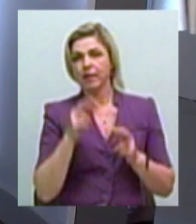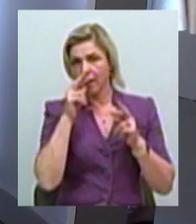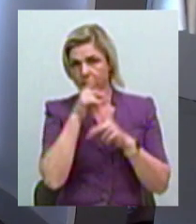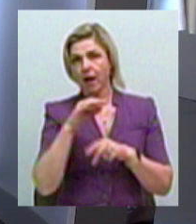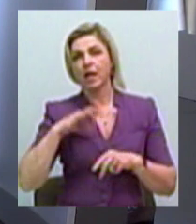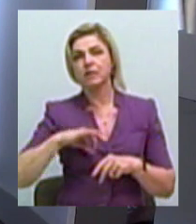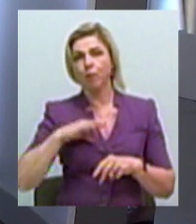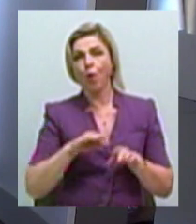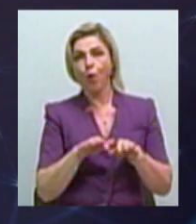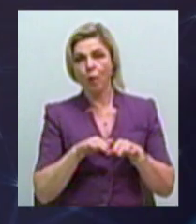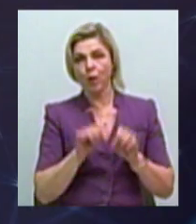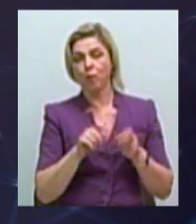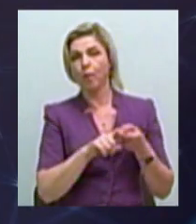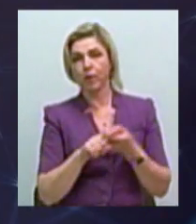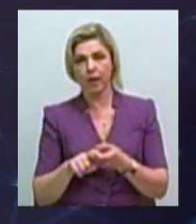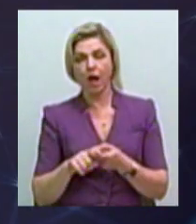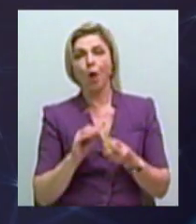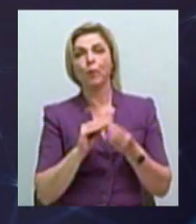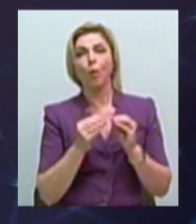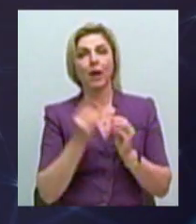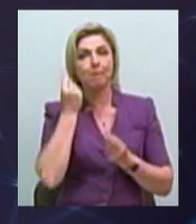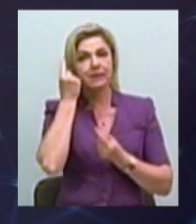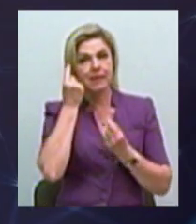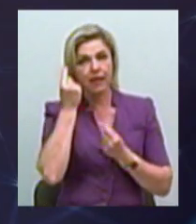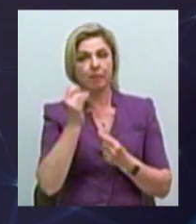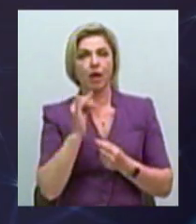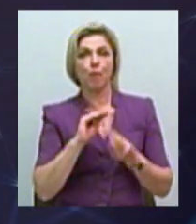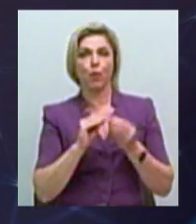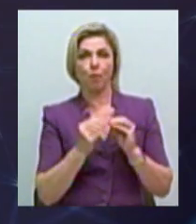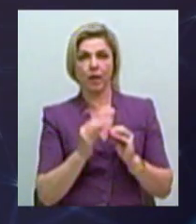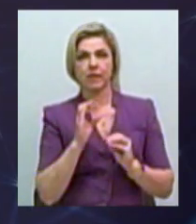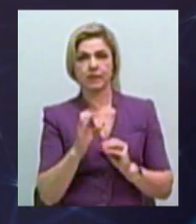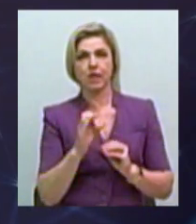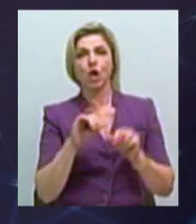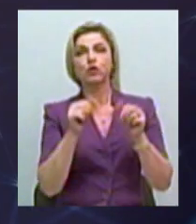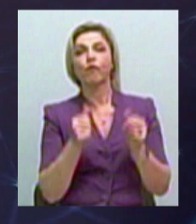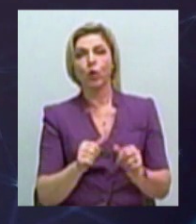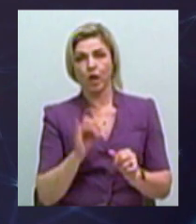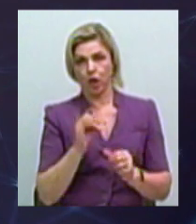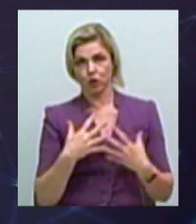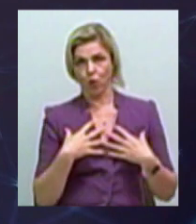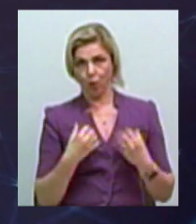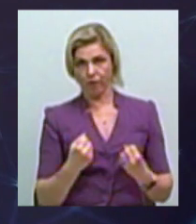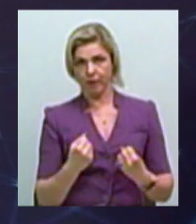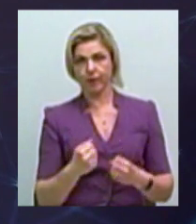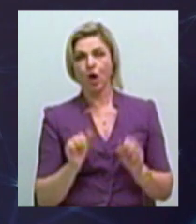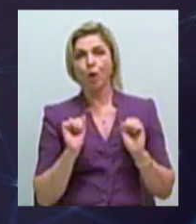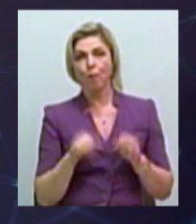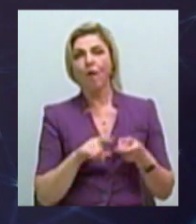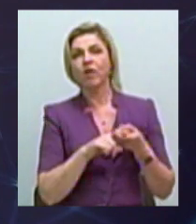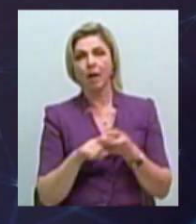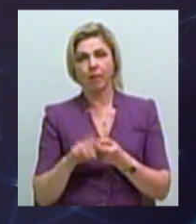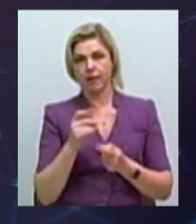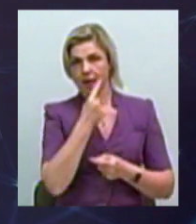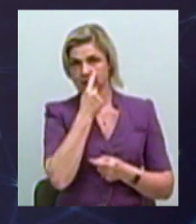може призвести не тільки до проблем із психікою, але й до проблем із фізіологією, здоров'ям як таким. Тобто може впливати на